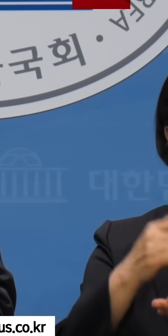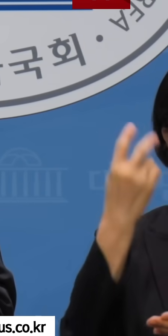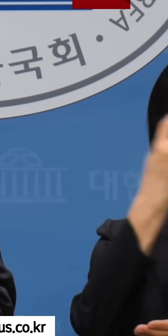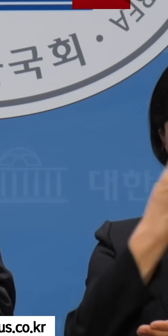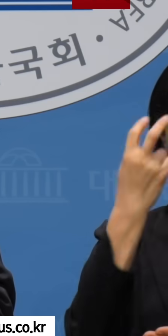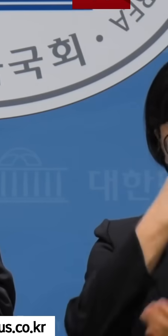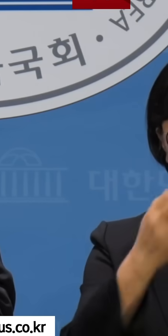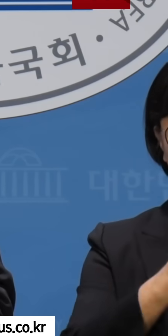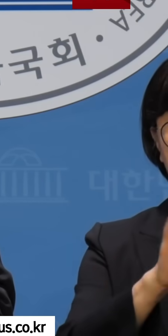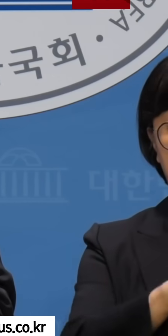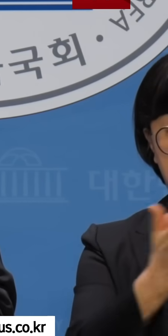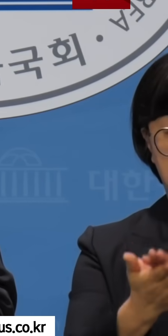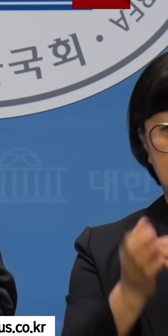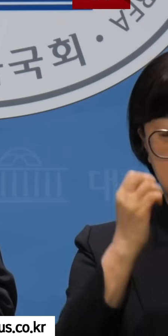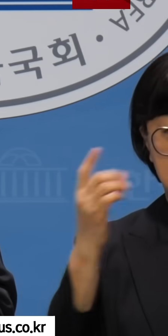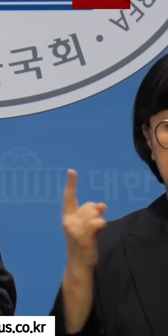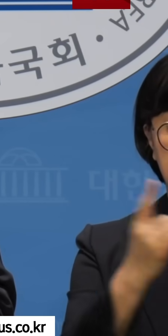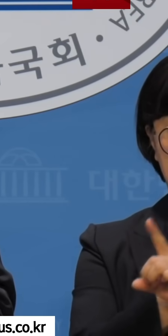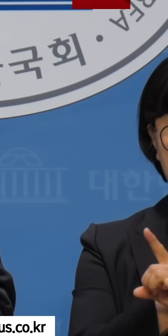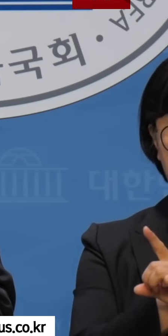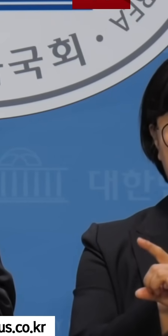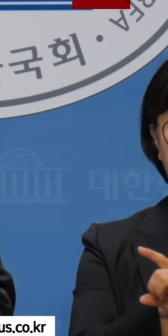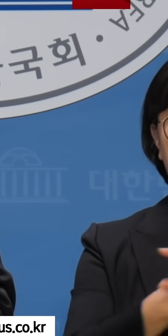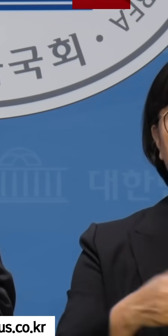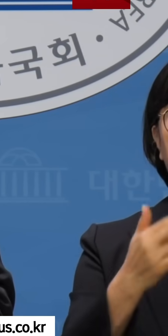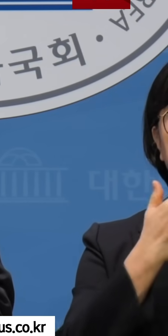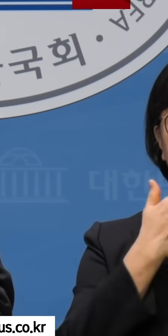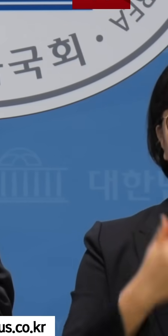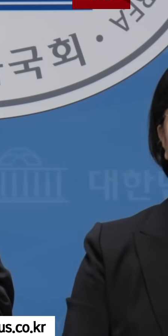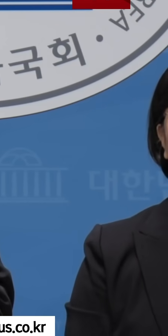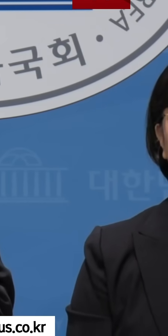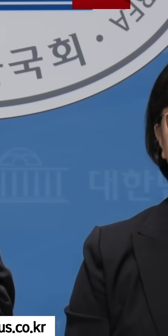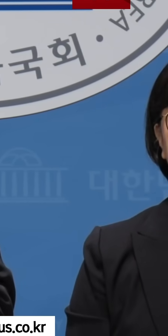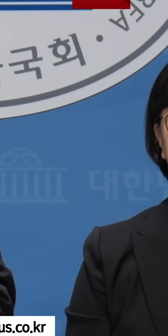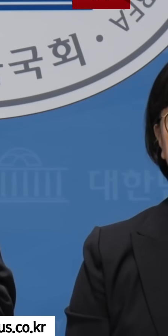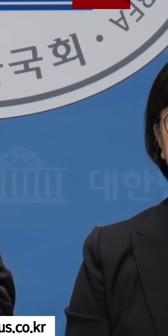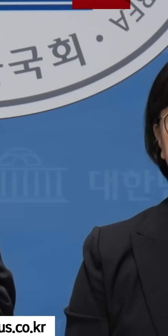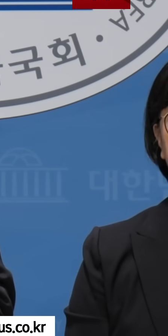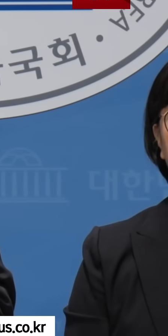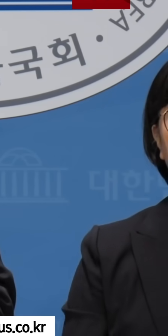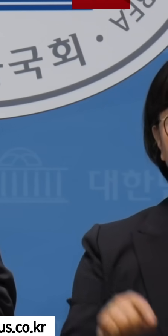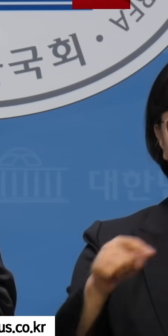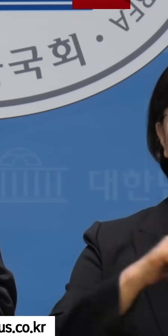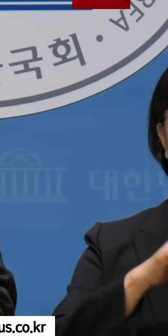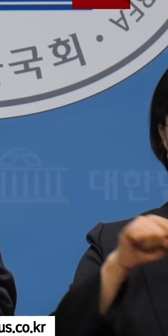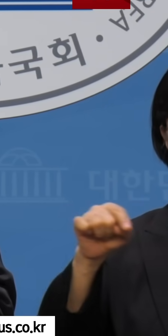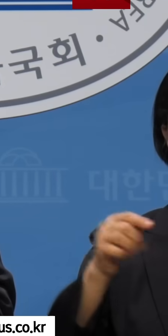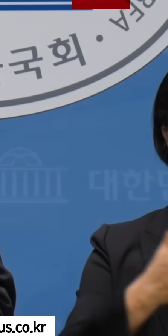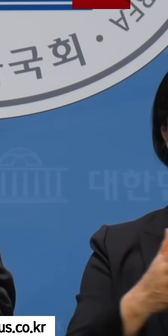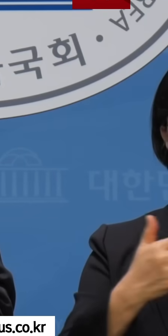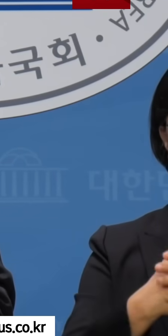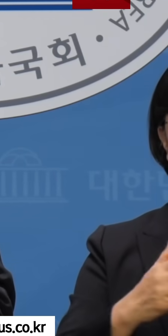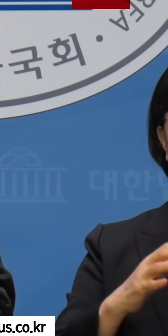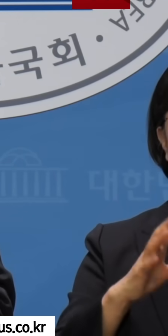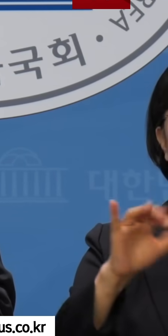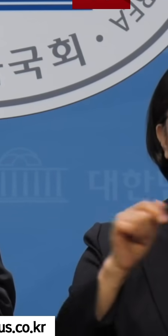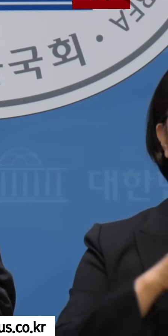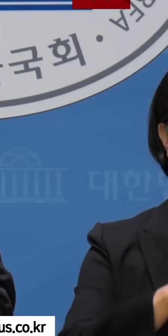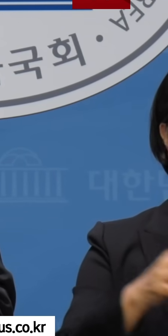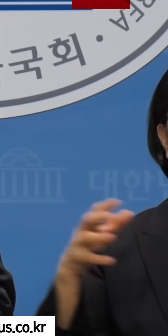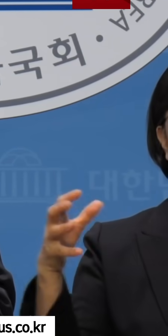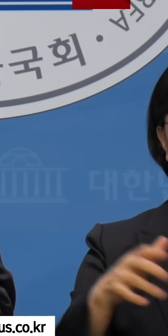성찰, 변화와 혁신이 자리할 수 없습니다. 이런 정치로는 민의를 모아낼